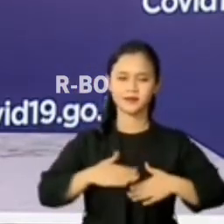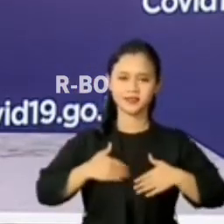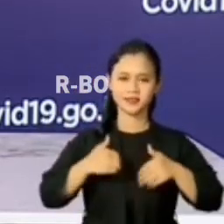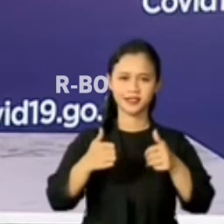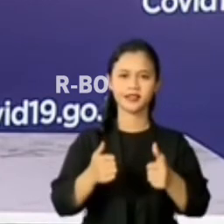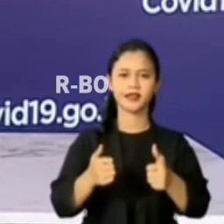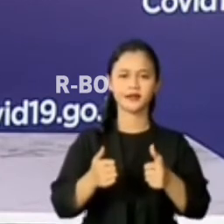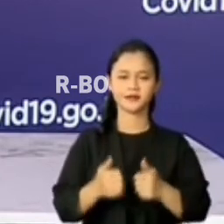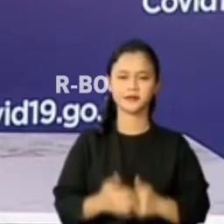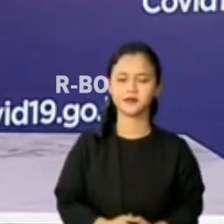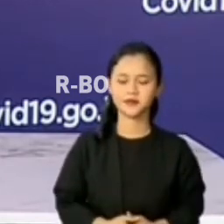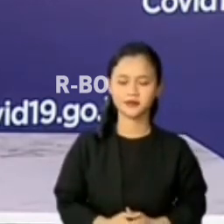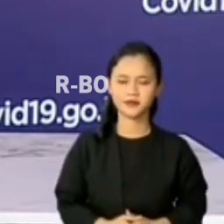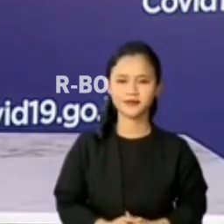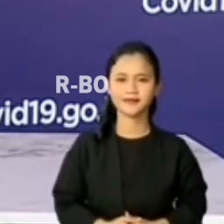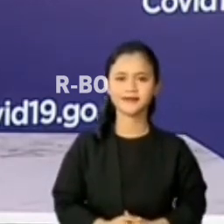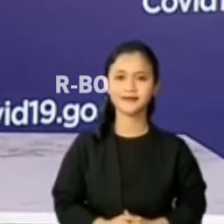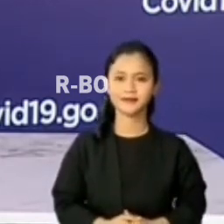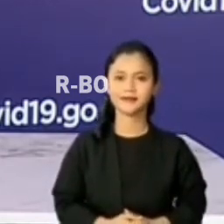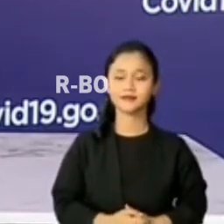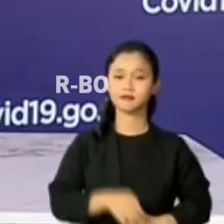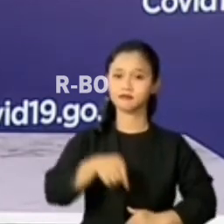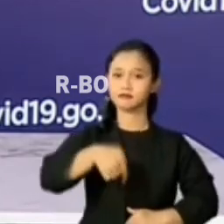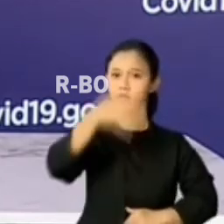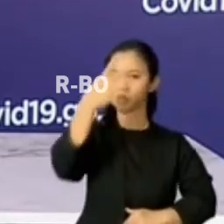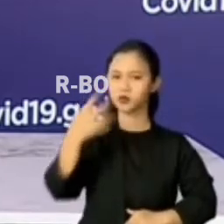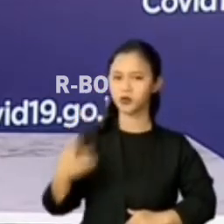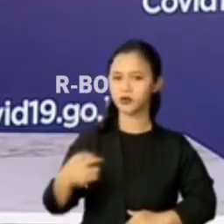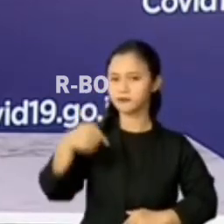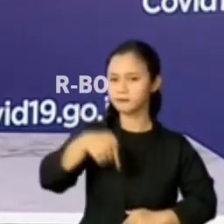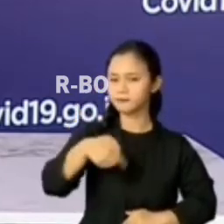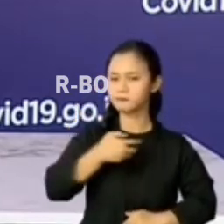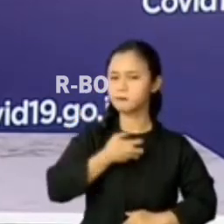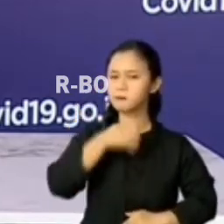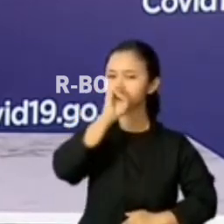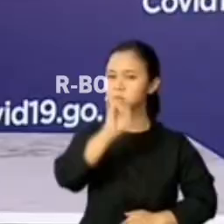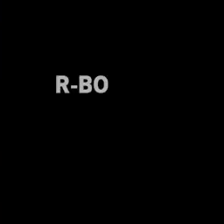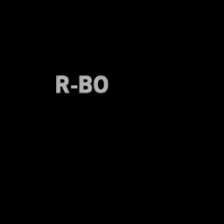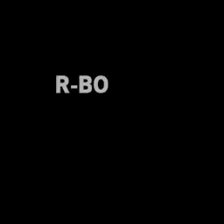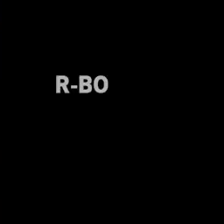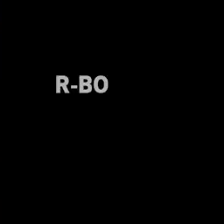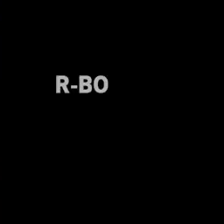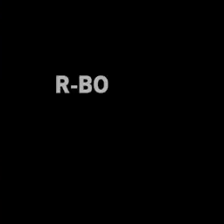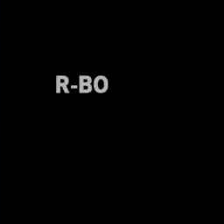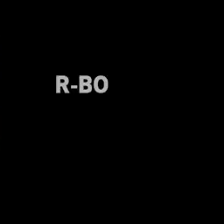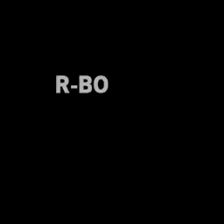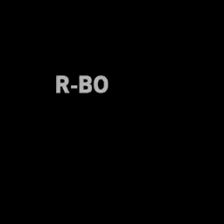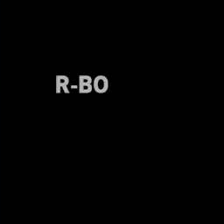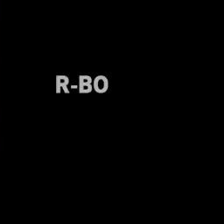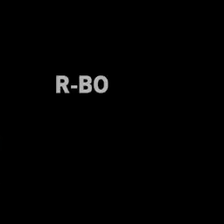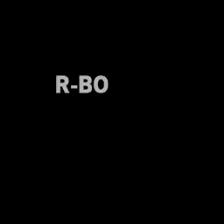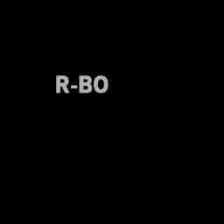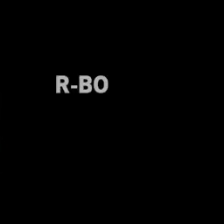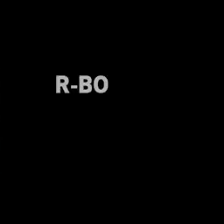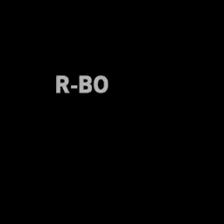pendidikan dapat menjadi salah satu klaster penularan COVID-19 apabila tidak menjalankan pedoman protokol kesehatan.